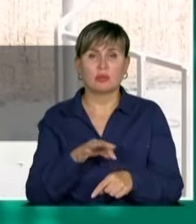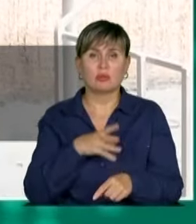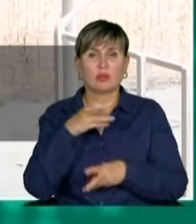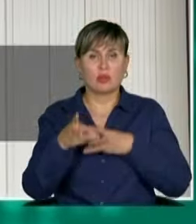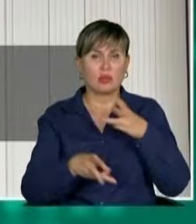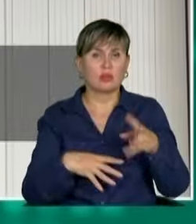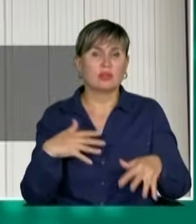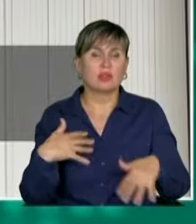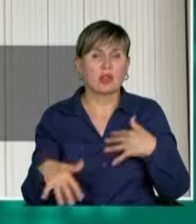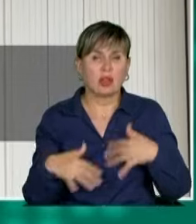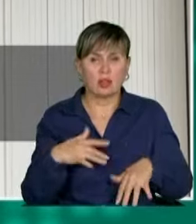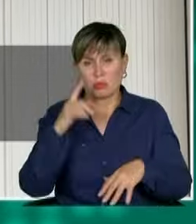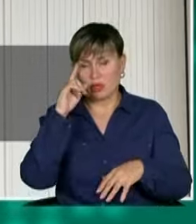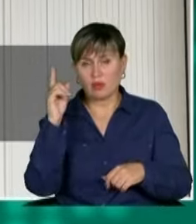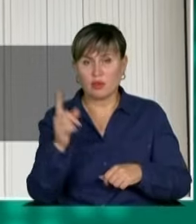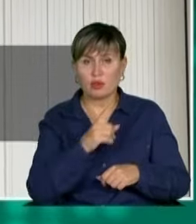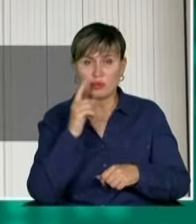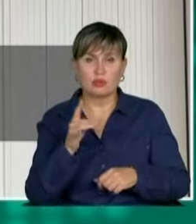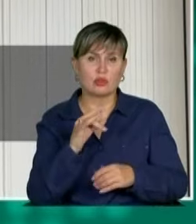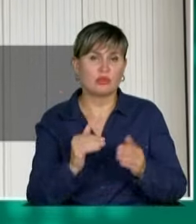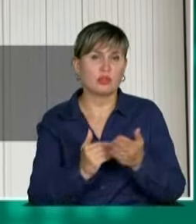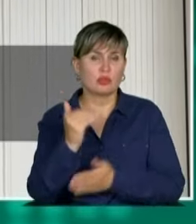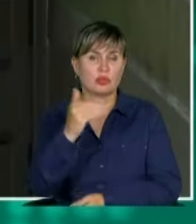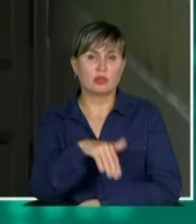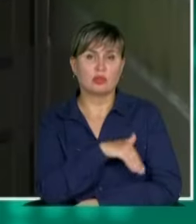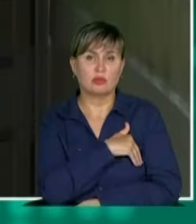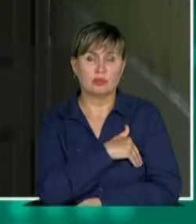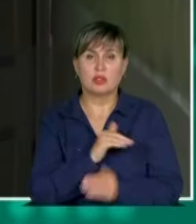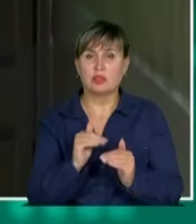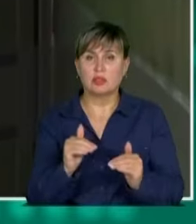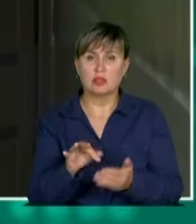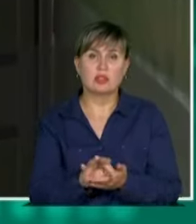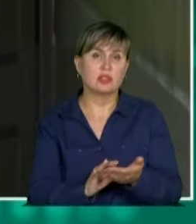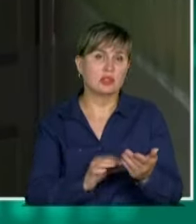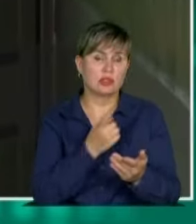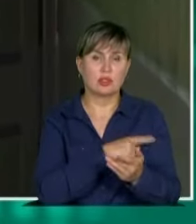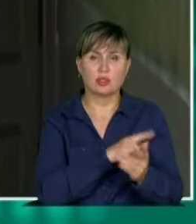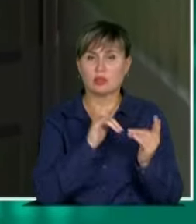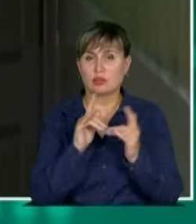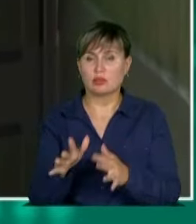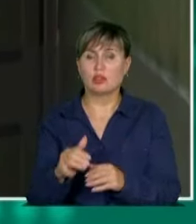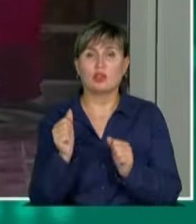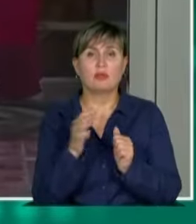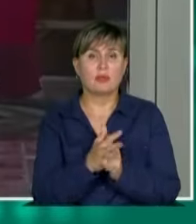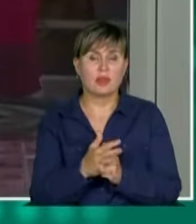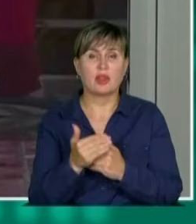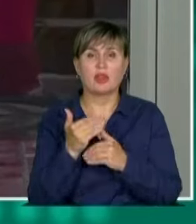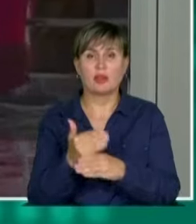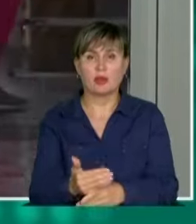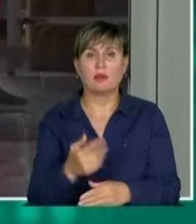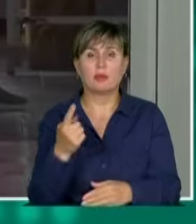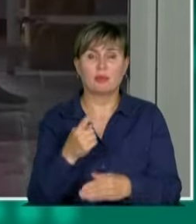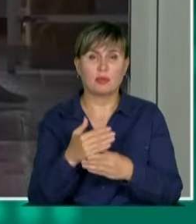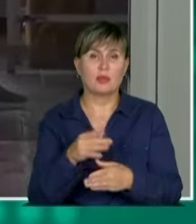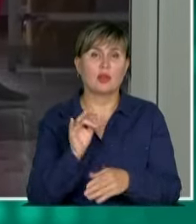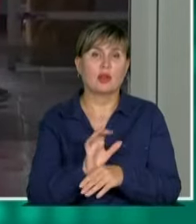тошнота, слабость, головокружение и высокая температура. Ребятишек сразу же госпитализировали, 15 оказали первую помощь и